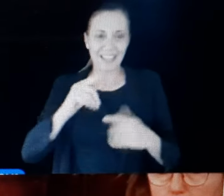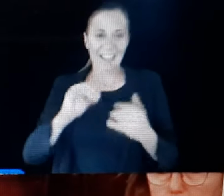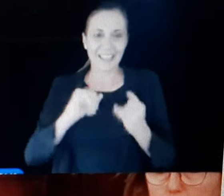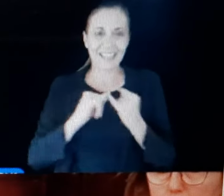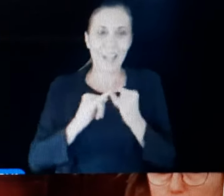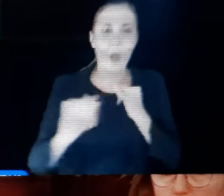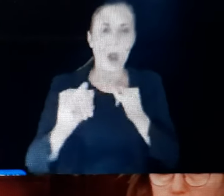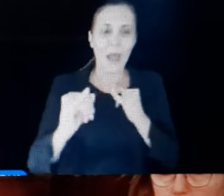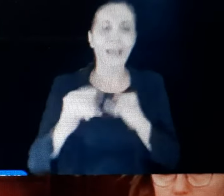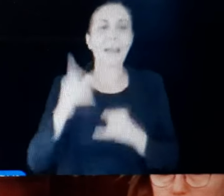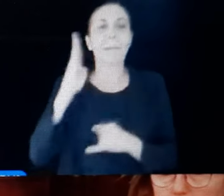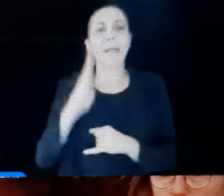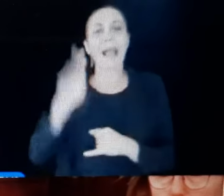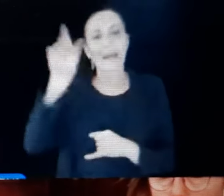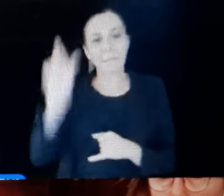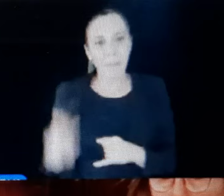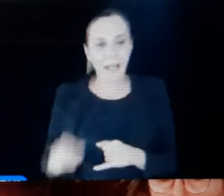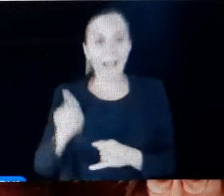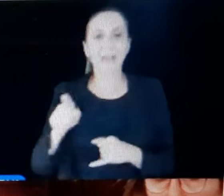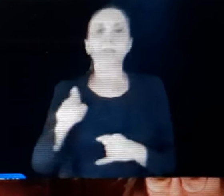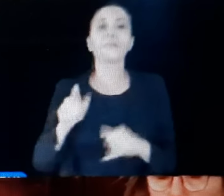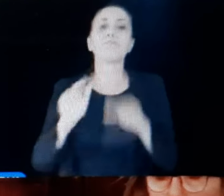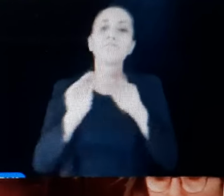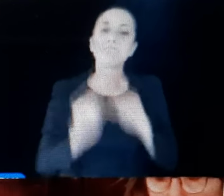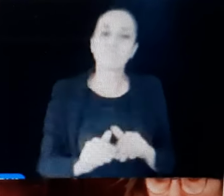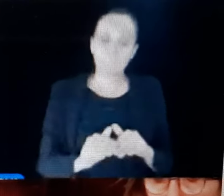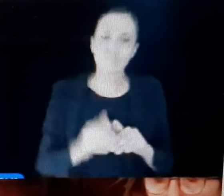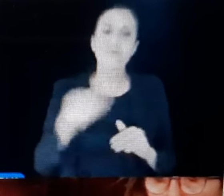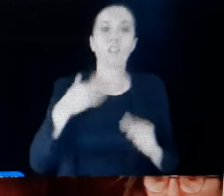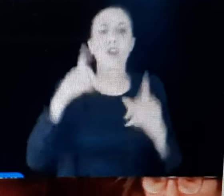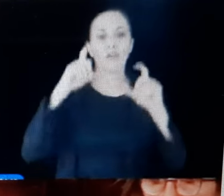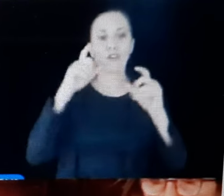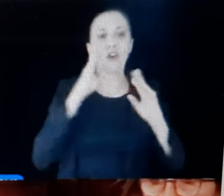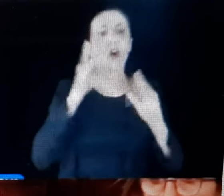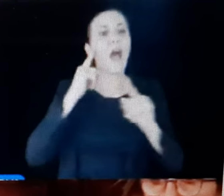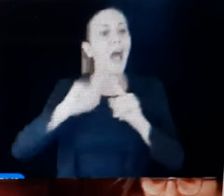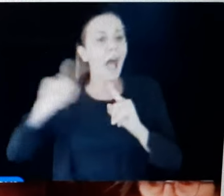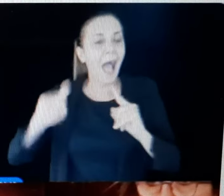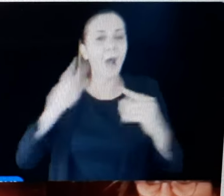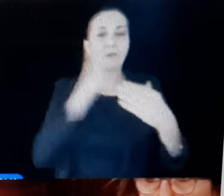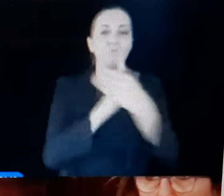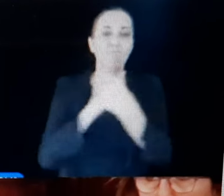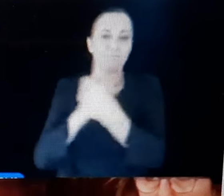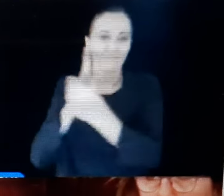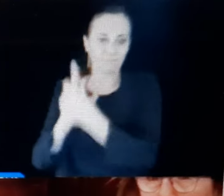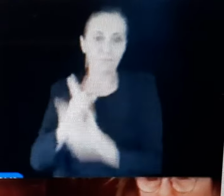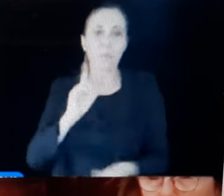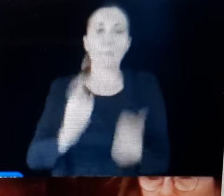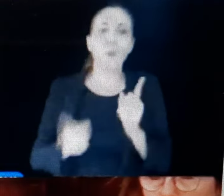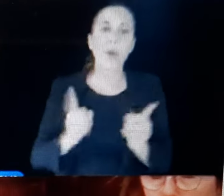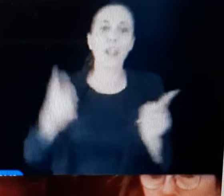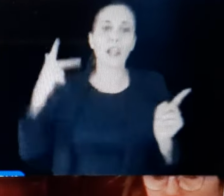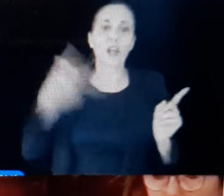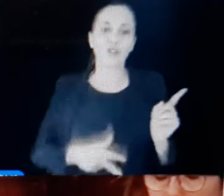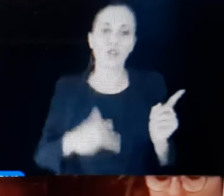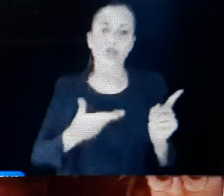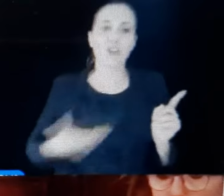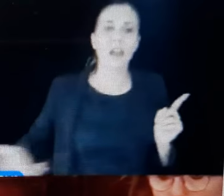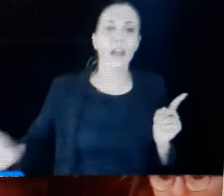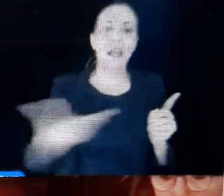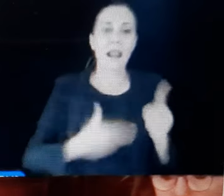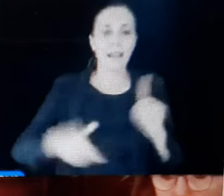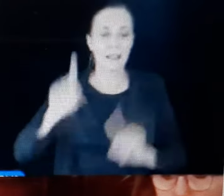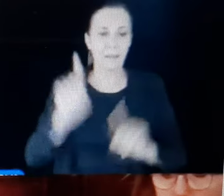un grande patrimonio d'archivio fotografico e audio della sua storia politica e sociale della città. Per anni responsabile